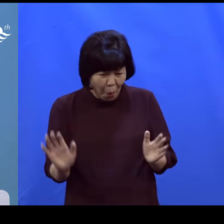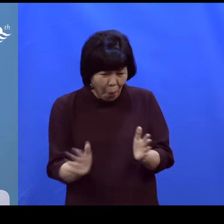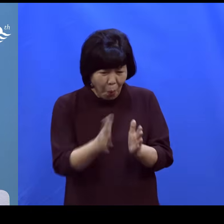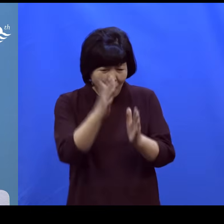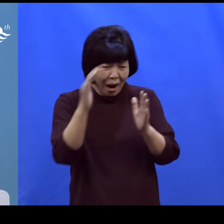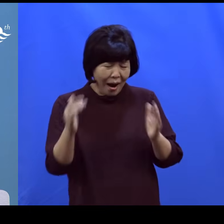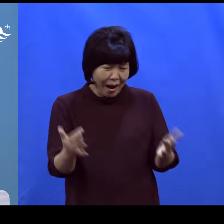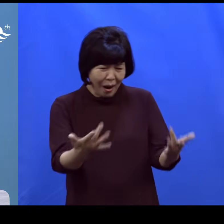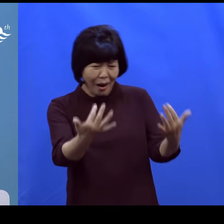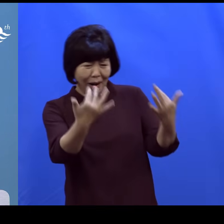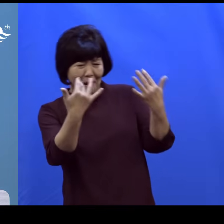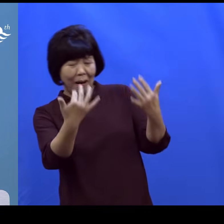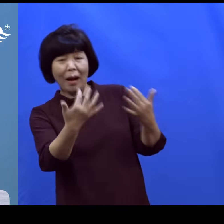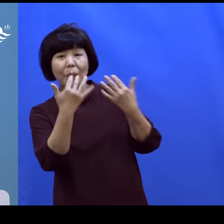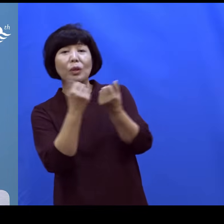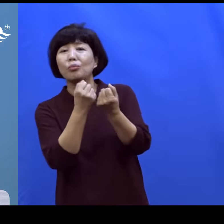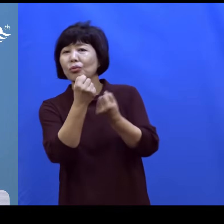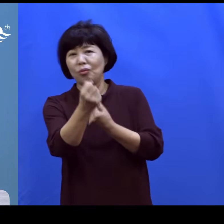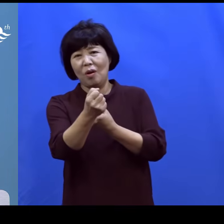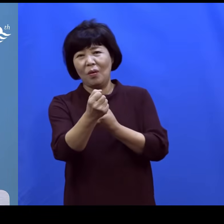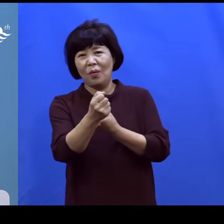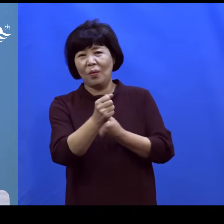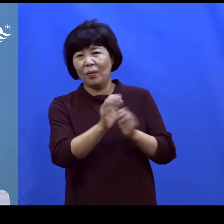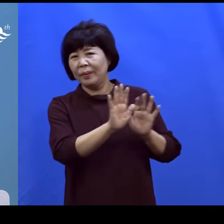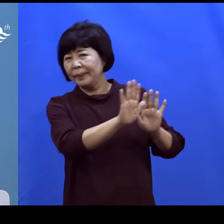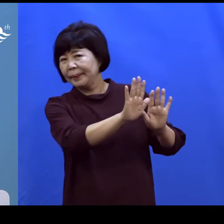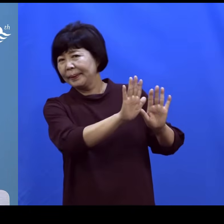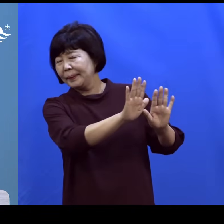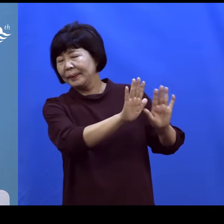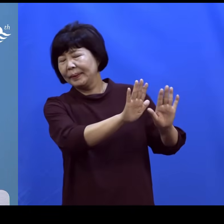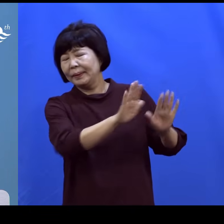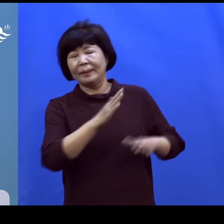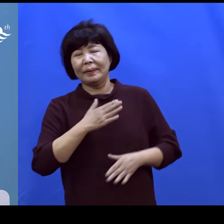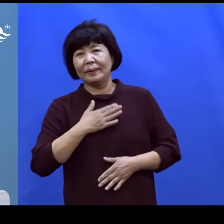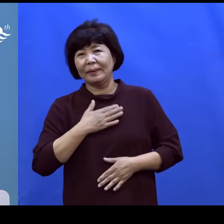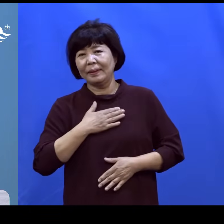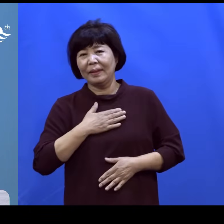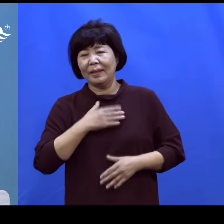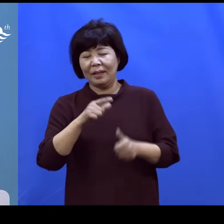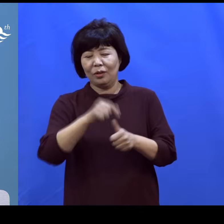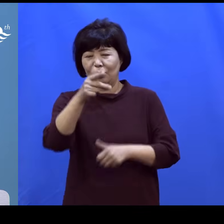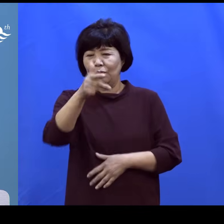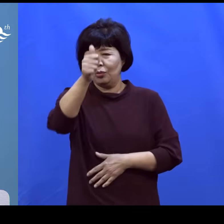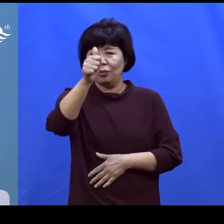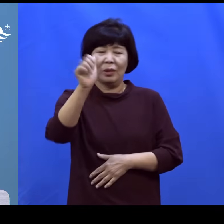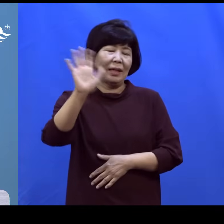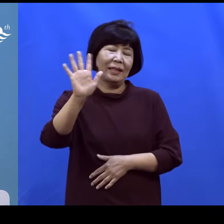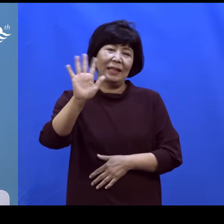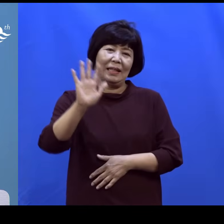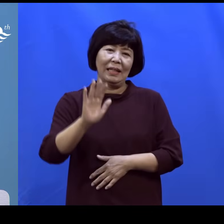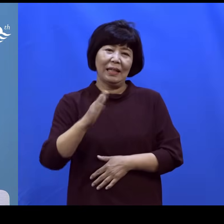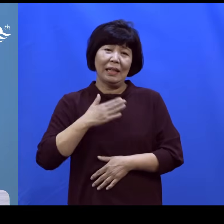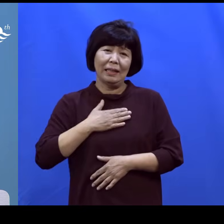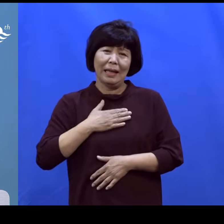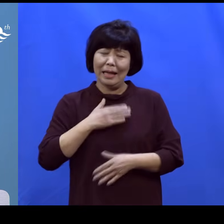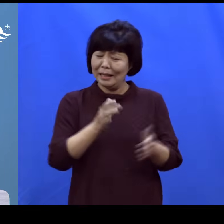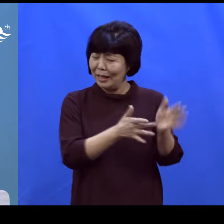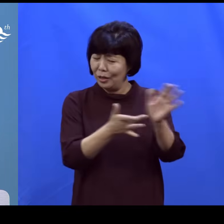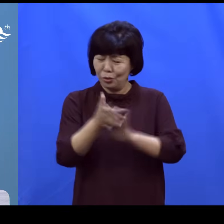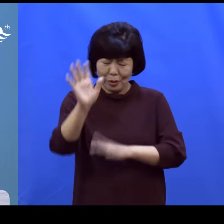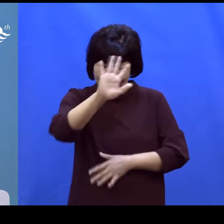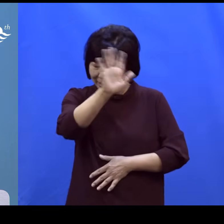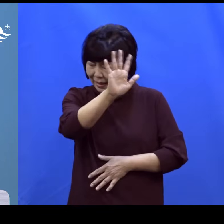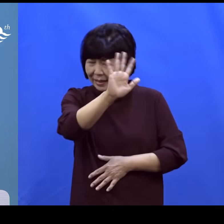현상들이나 모든 것들을 볼 때 상당히 분위기 자체가 고조되고 있는 이때에 내가 그리스도는